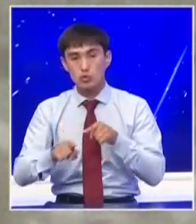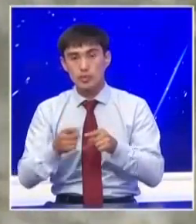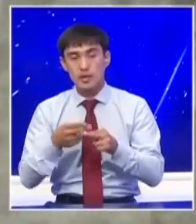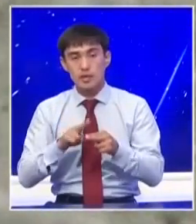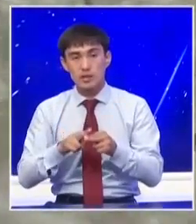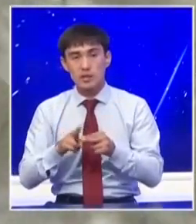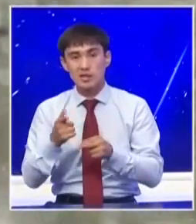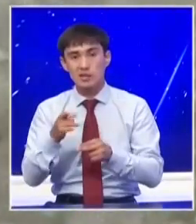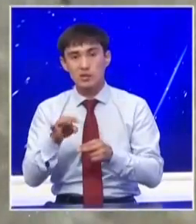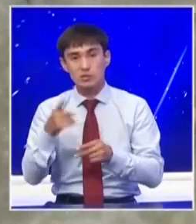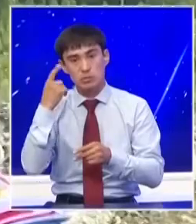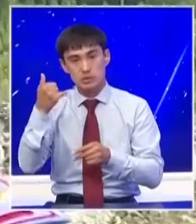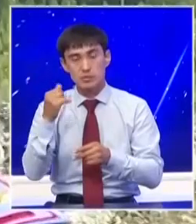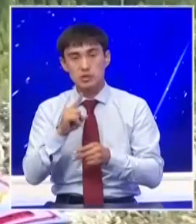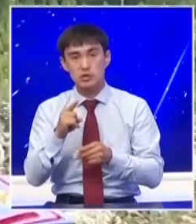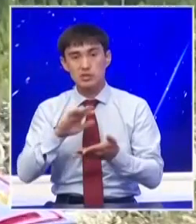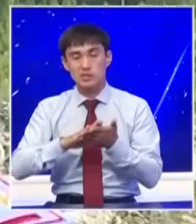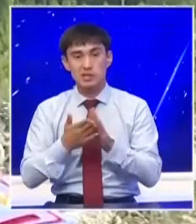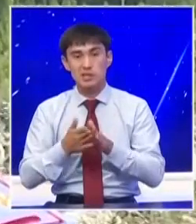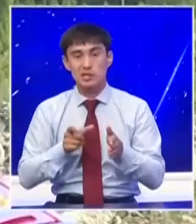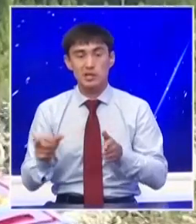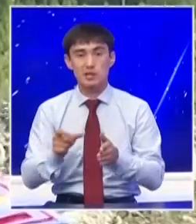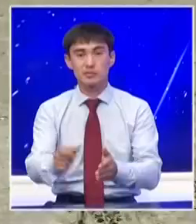пост гидроузла в Талгаре поступают сообщения